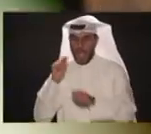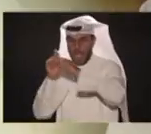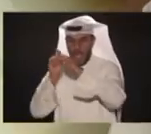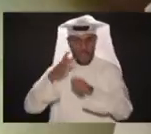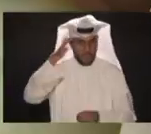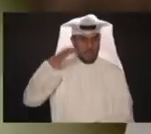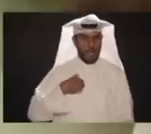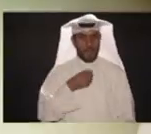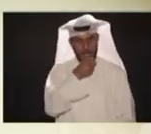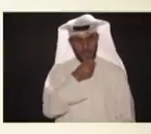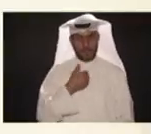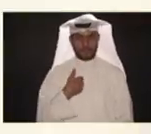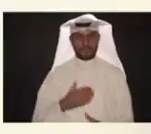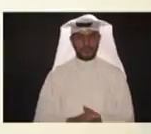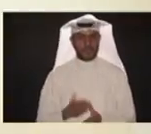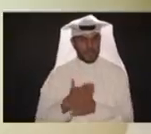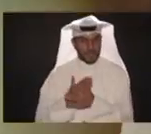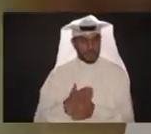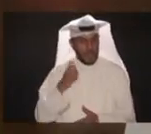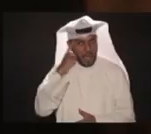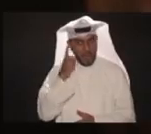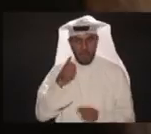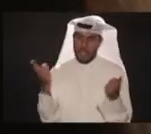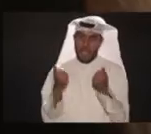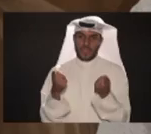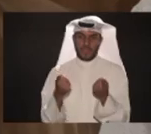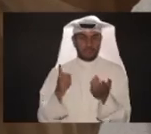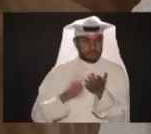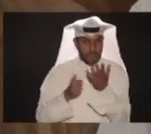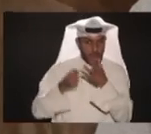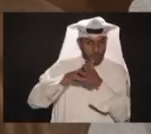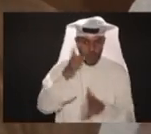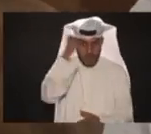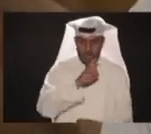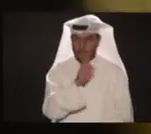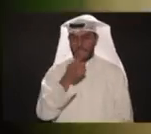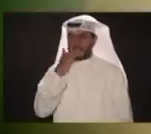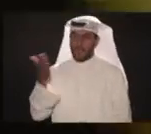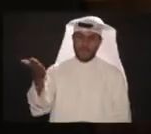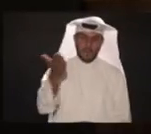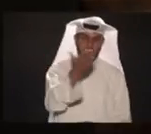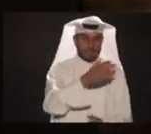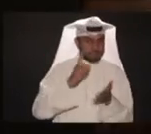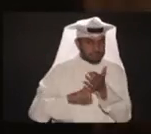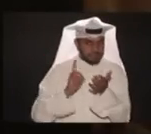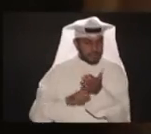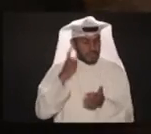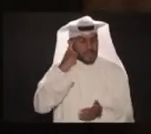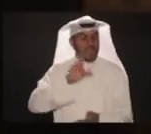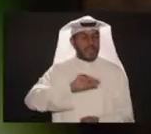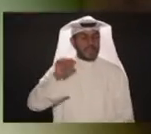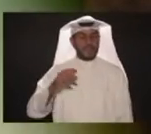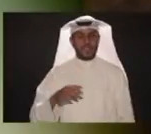الفاهم بس ترى صدق الموقف ما يسوى، ومع هذا الموقف يصير مع وايد من الشباب، وهذا اكيد راح ياثر على